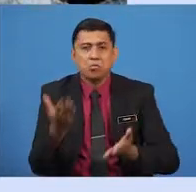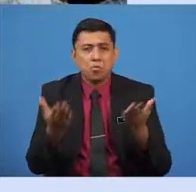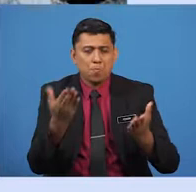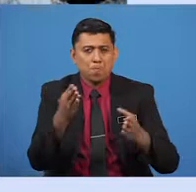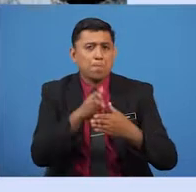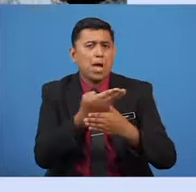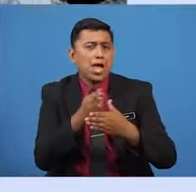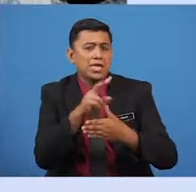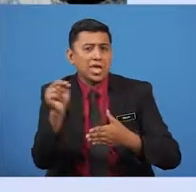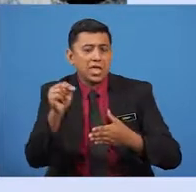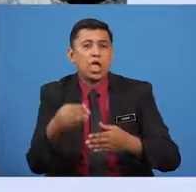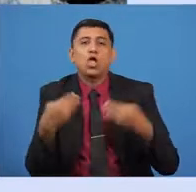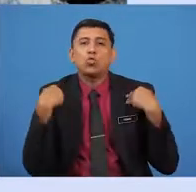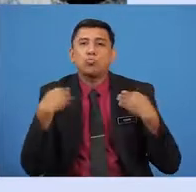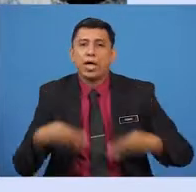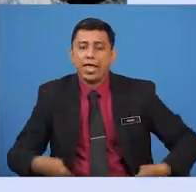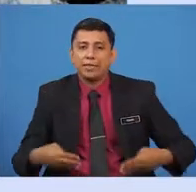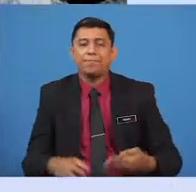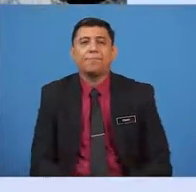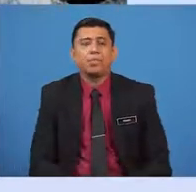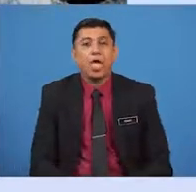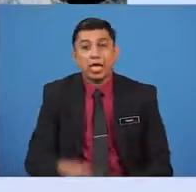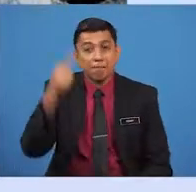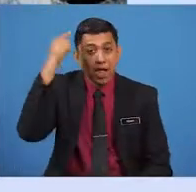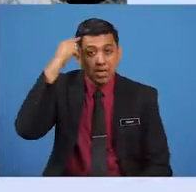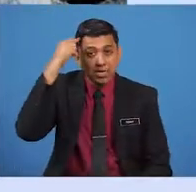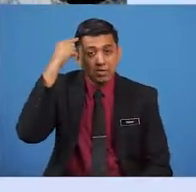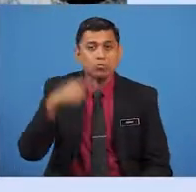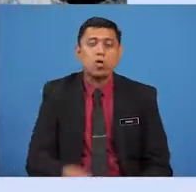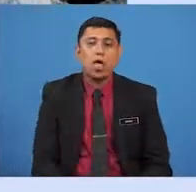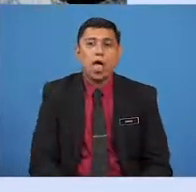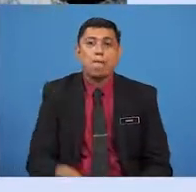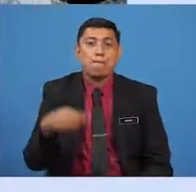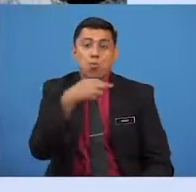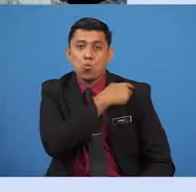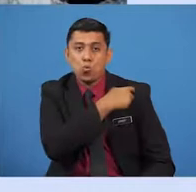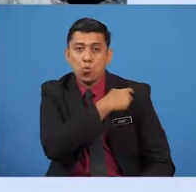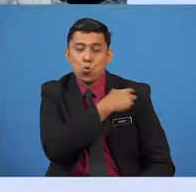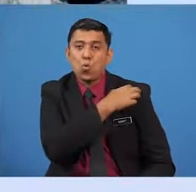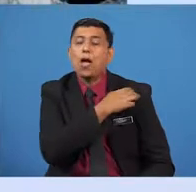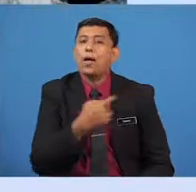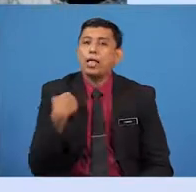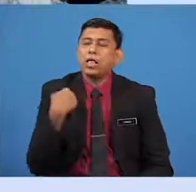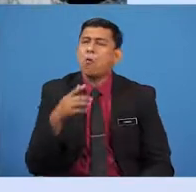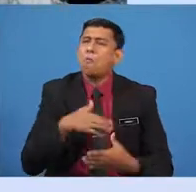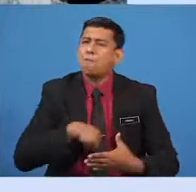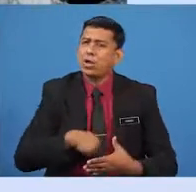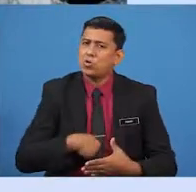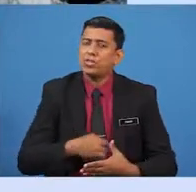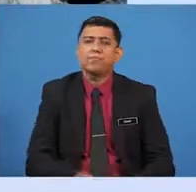Mungkin pada bahagian tubuh, misalnya kepala, punggung atau